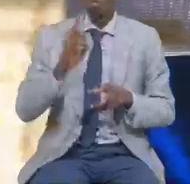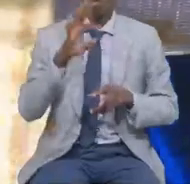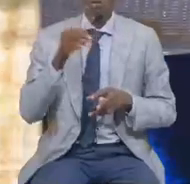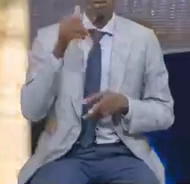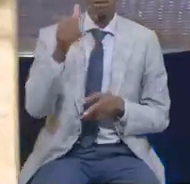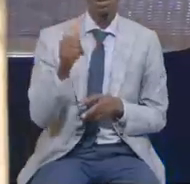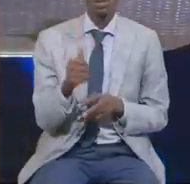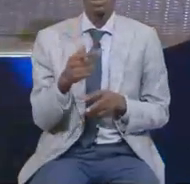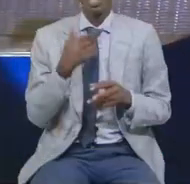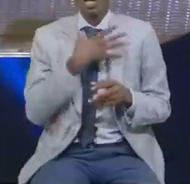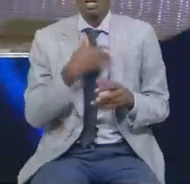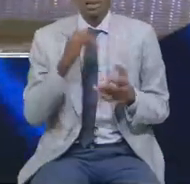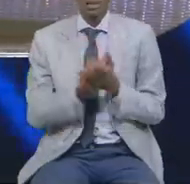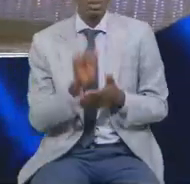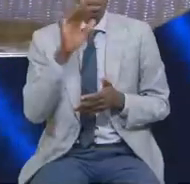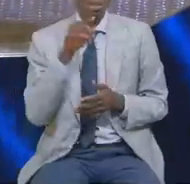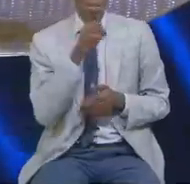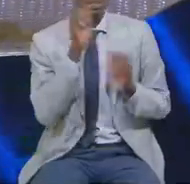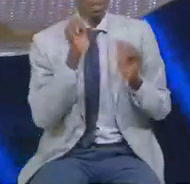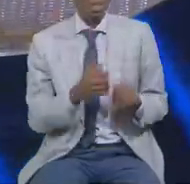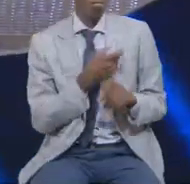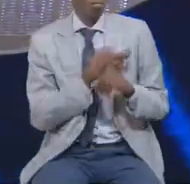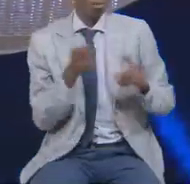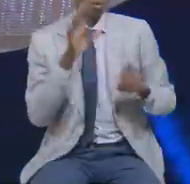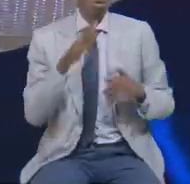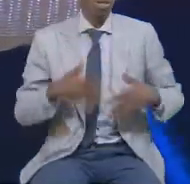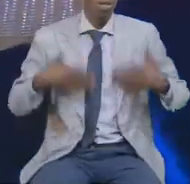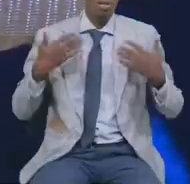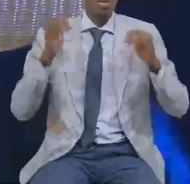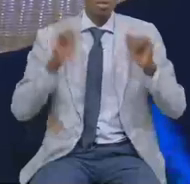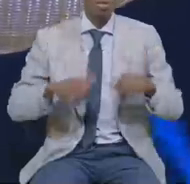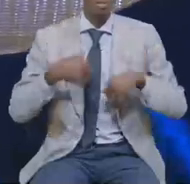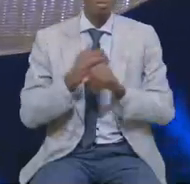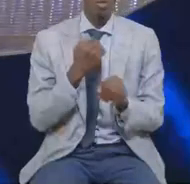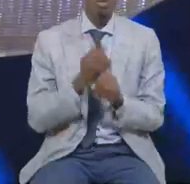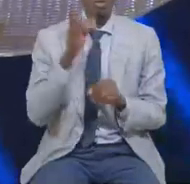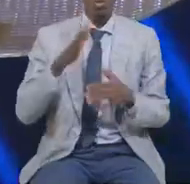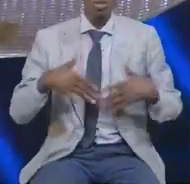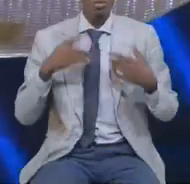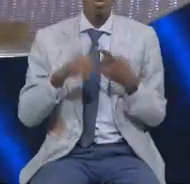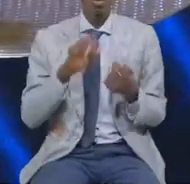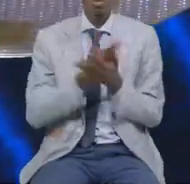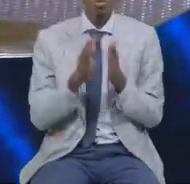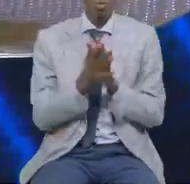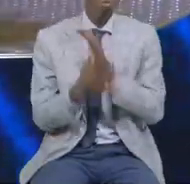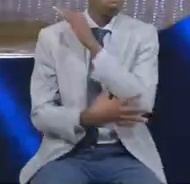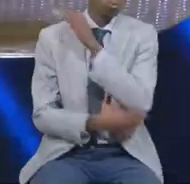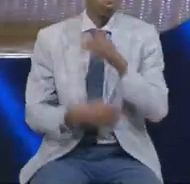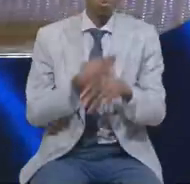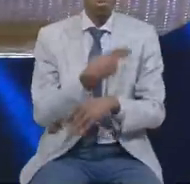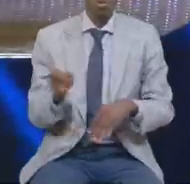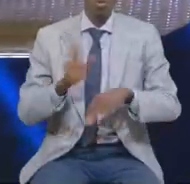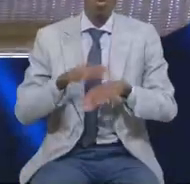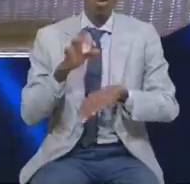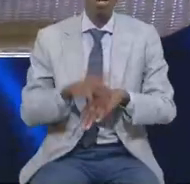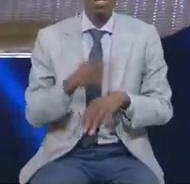peuvent te torturer, ils peuvent te tourmenter, ils peuvent te rendre misérable sur terre ici. Et ils disent que,